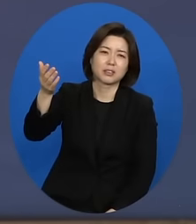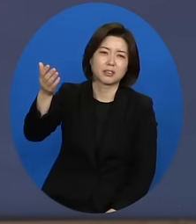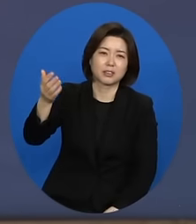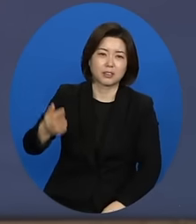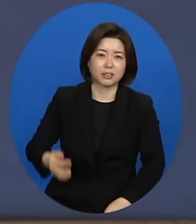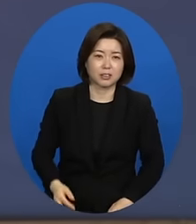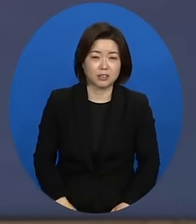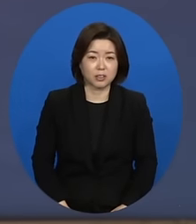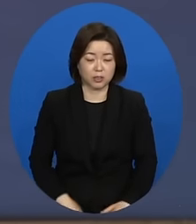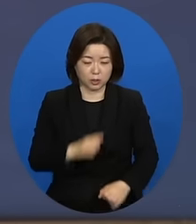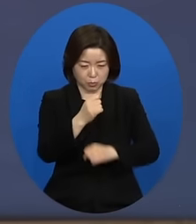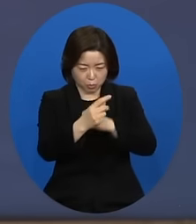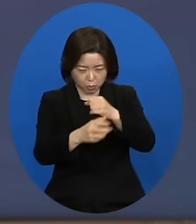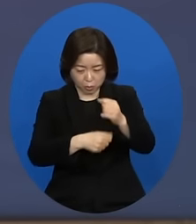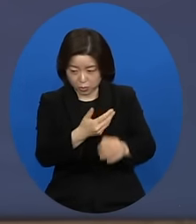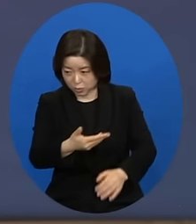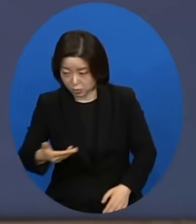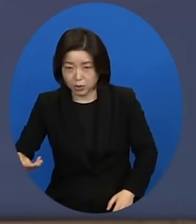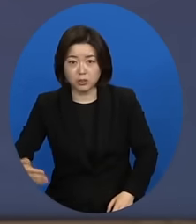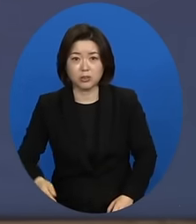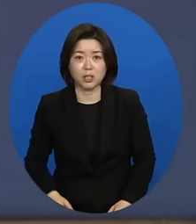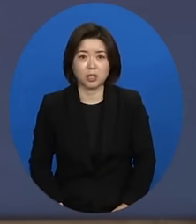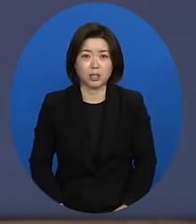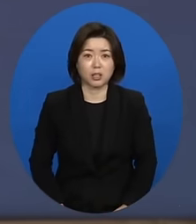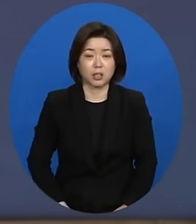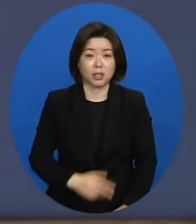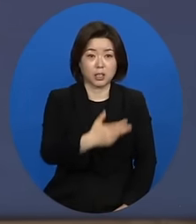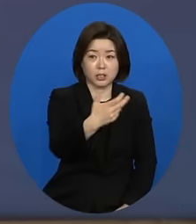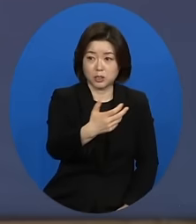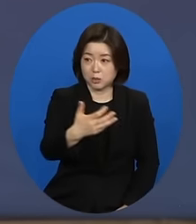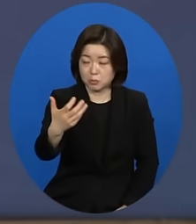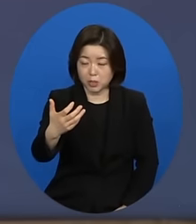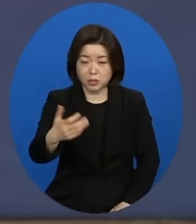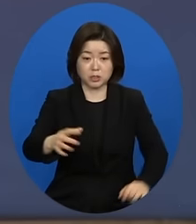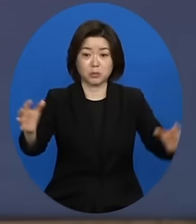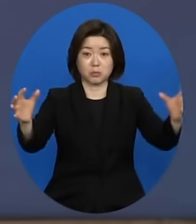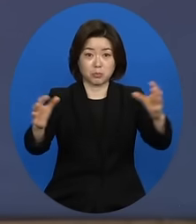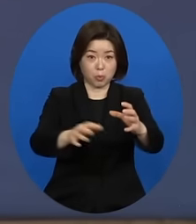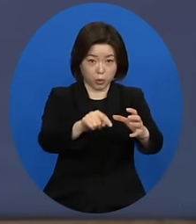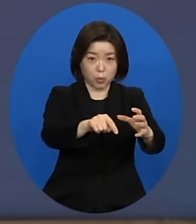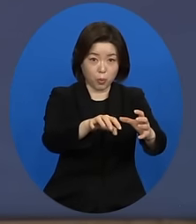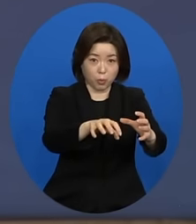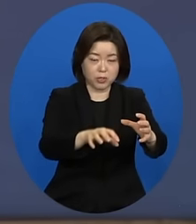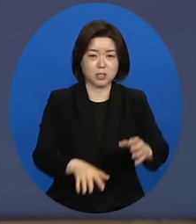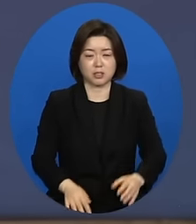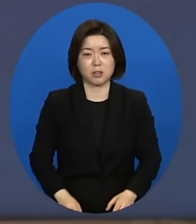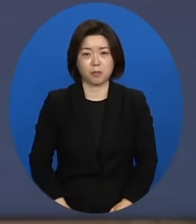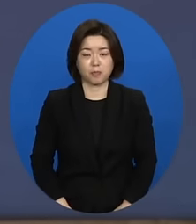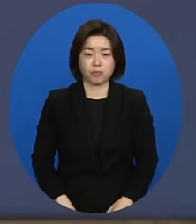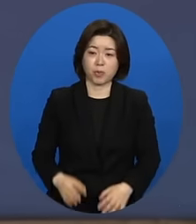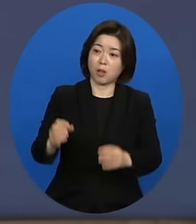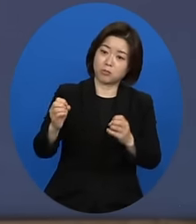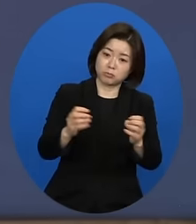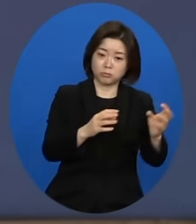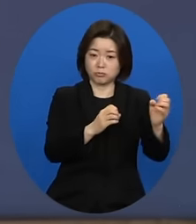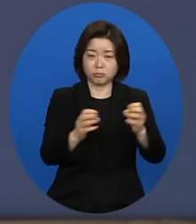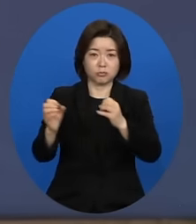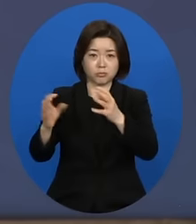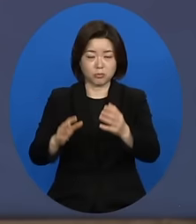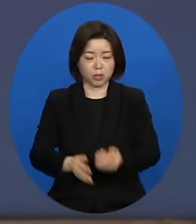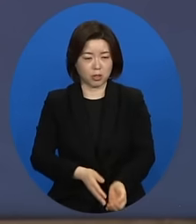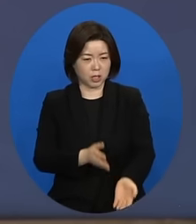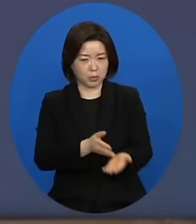몇 년이 지났는데 한 7, 80명 목사님들이 모인 자리에서 이런 얘기 저런 얘기